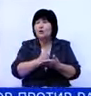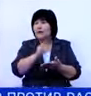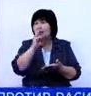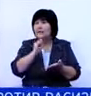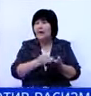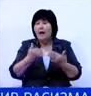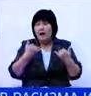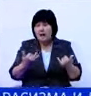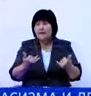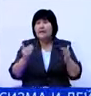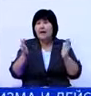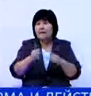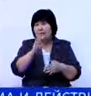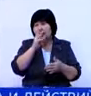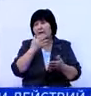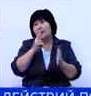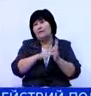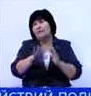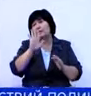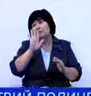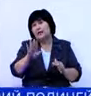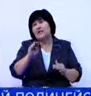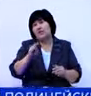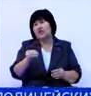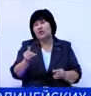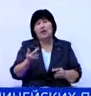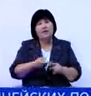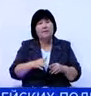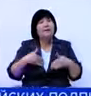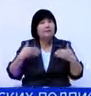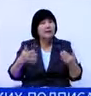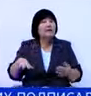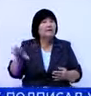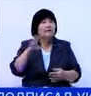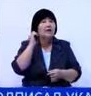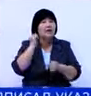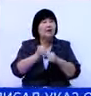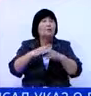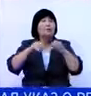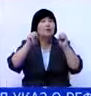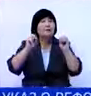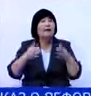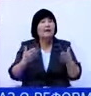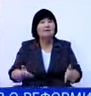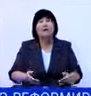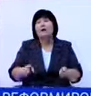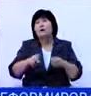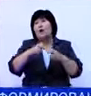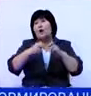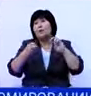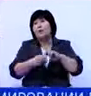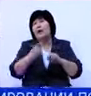зарплаты. Сейчас минимальная зарплата 85 тысяч тенге. Мы предлагаем все рабочие профессии. Корень проблемы